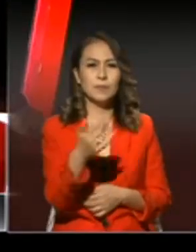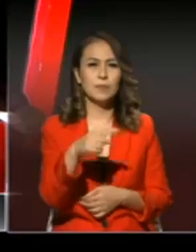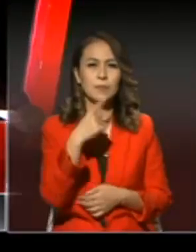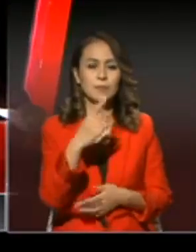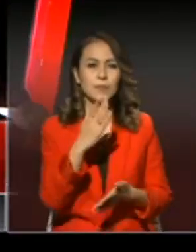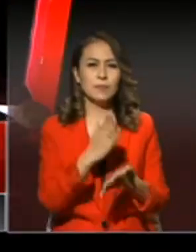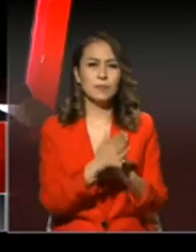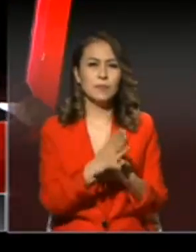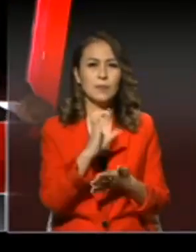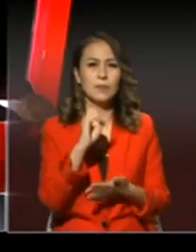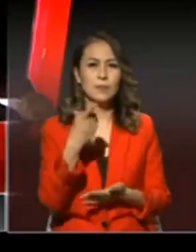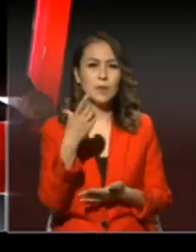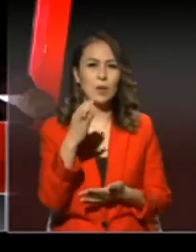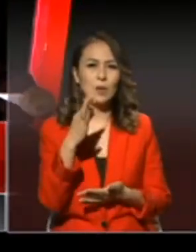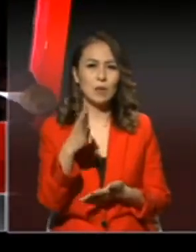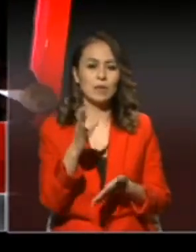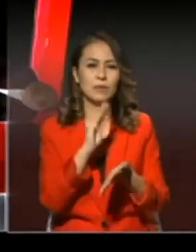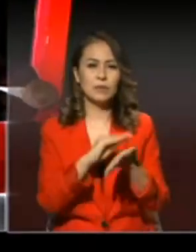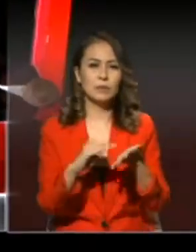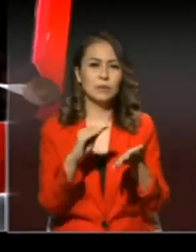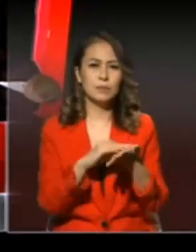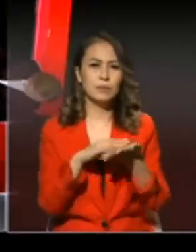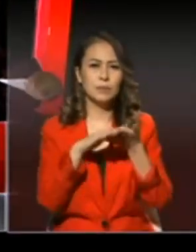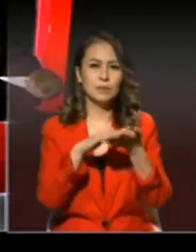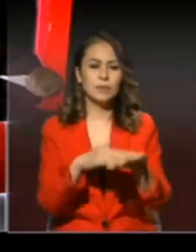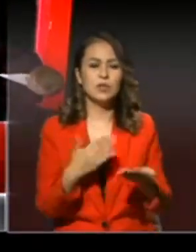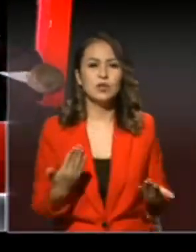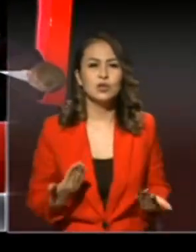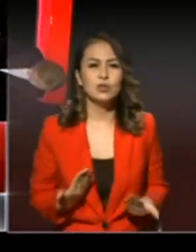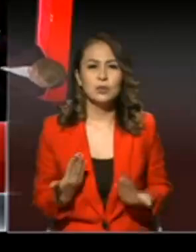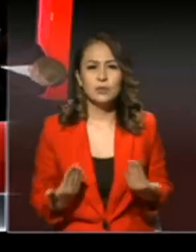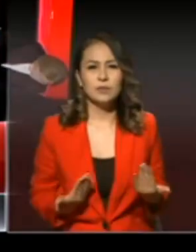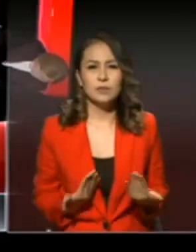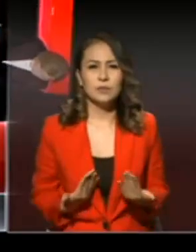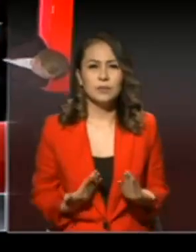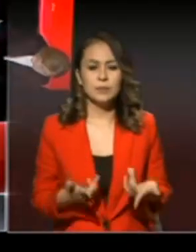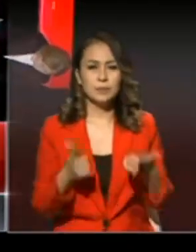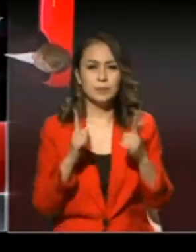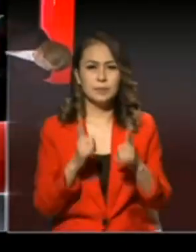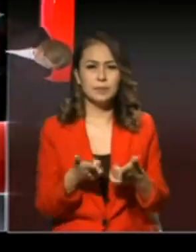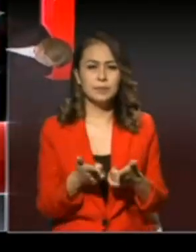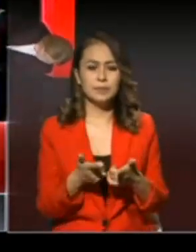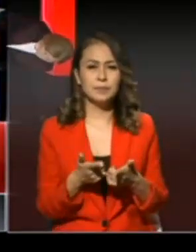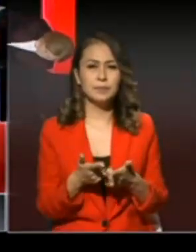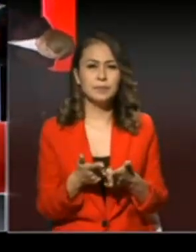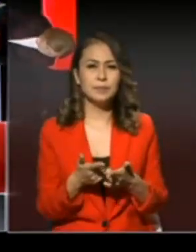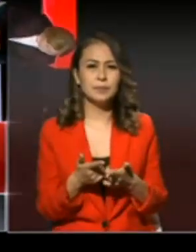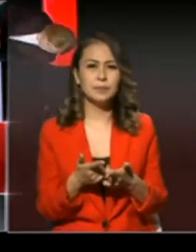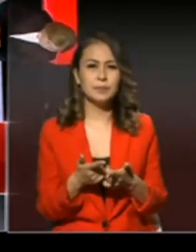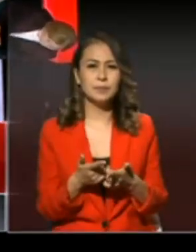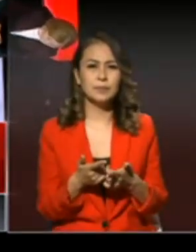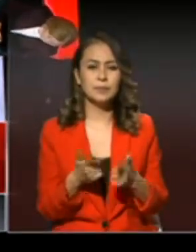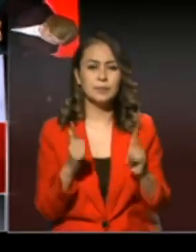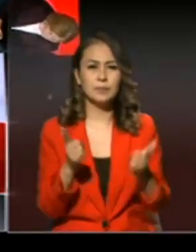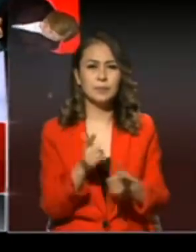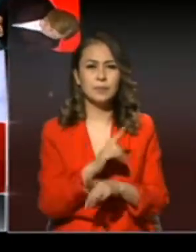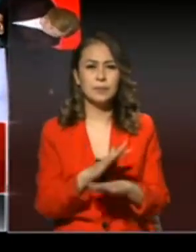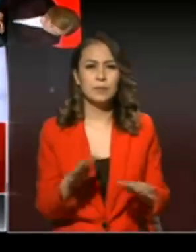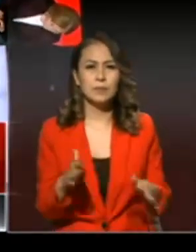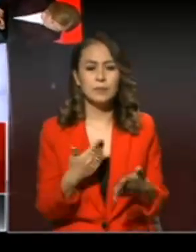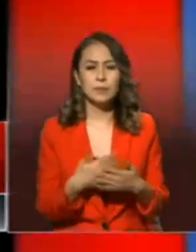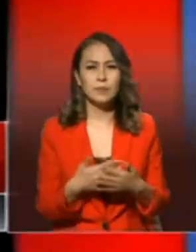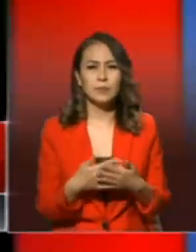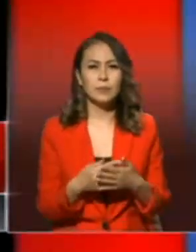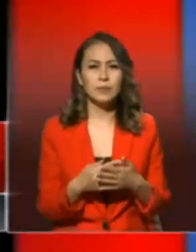айтасыздар, еговқа мысалы жазу керек көзі тірісінде, келісе ме, өз орган бергенге келісе ме деп.